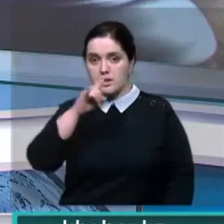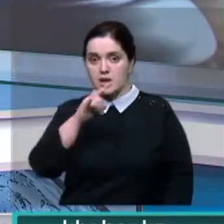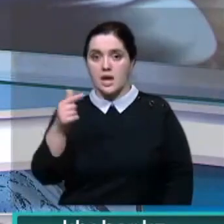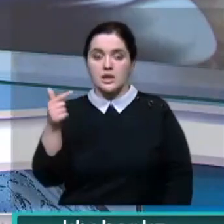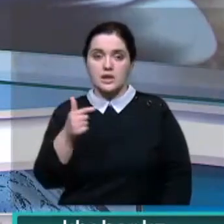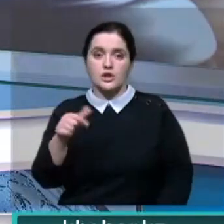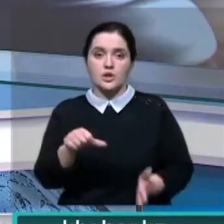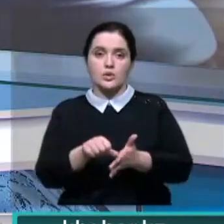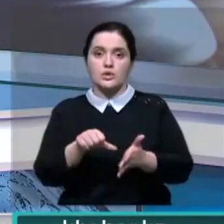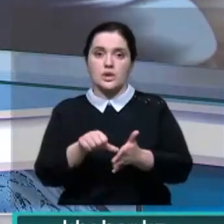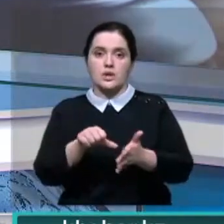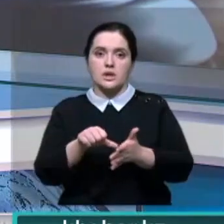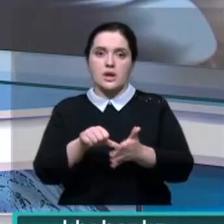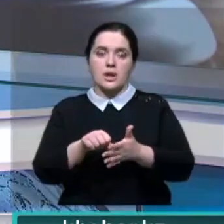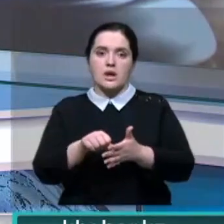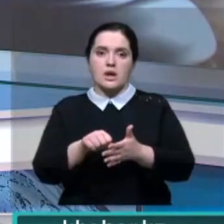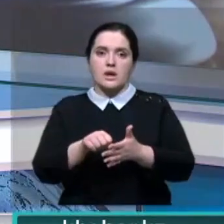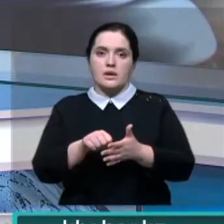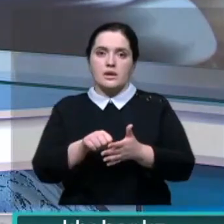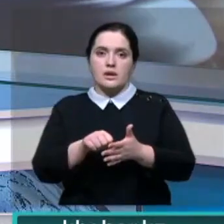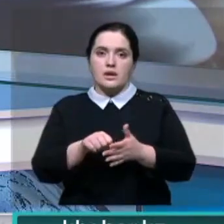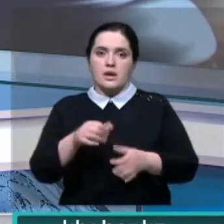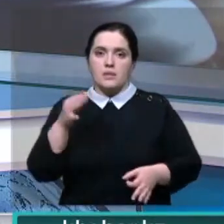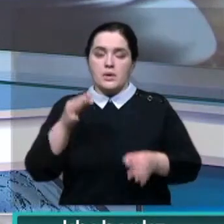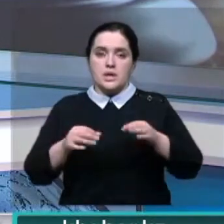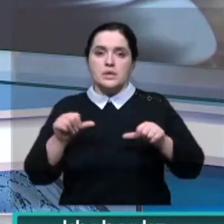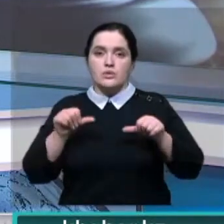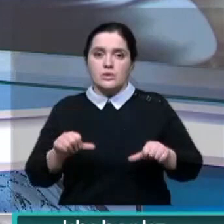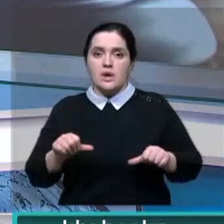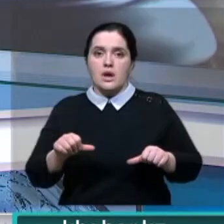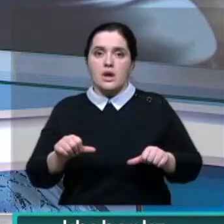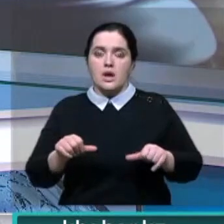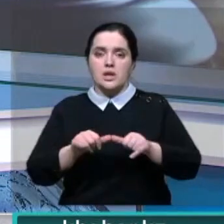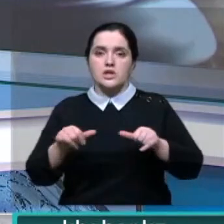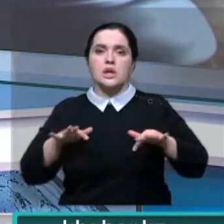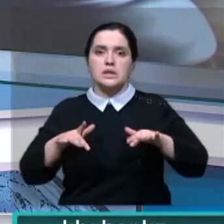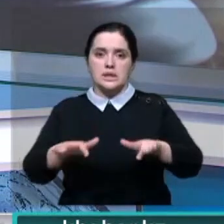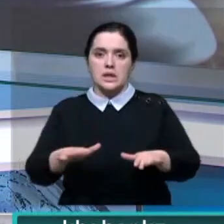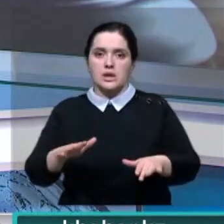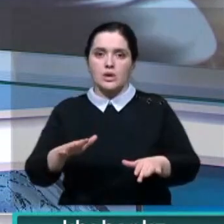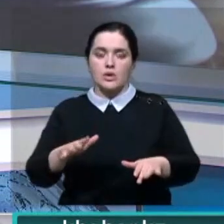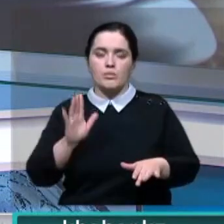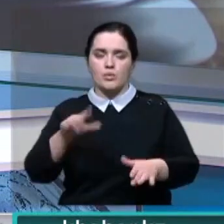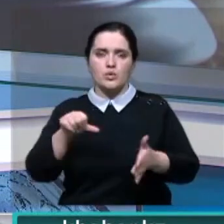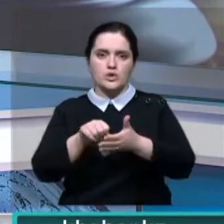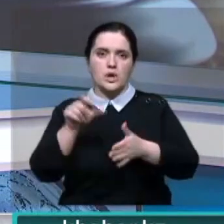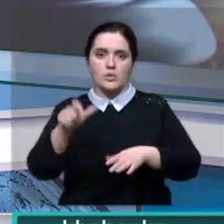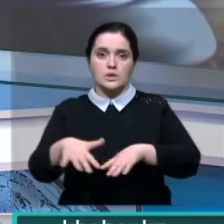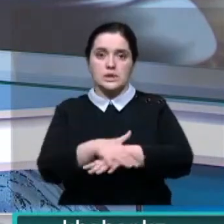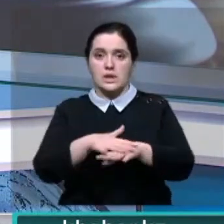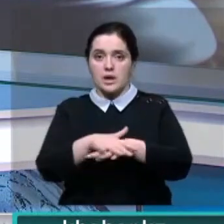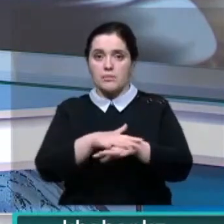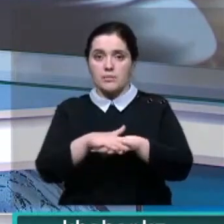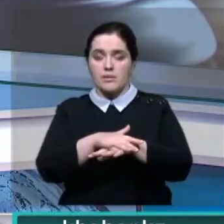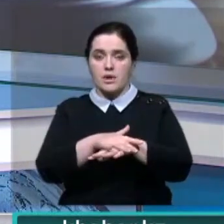В Казахстане расширят гражданское участие в отправлении правосудия за счет расширения категории дел, рассматриваемых судами присяжных. Ну, как мы помним,